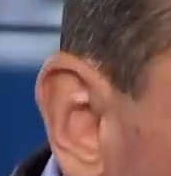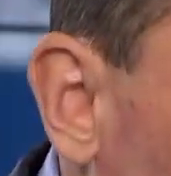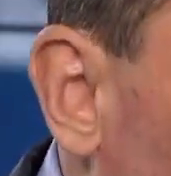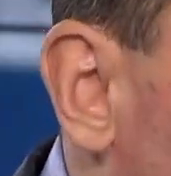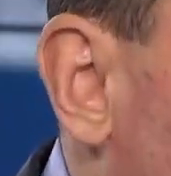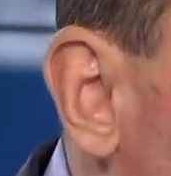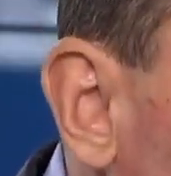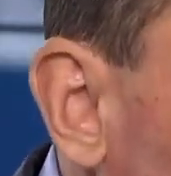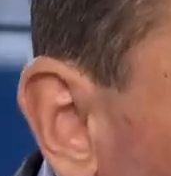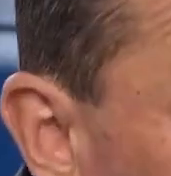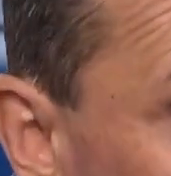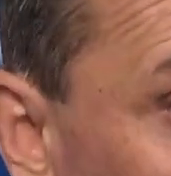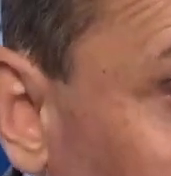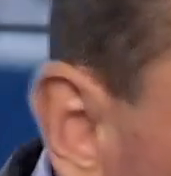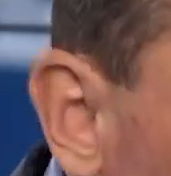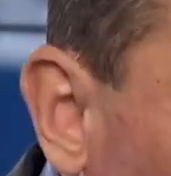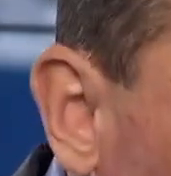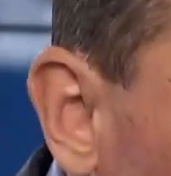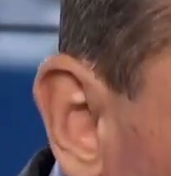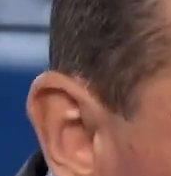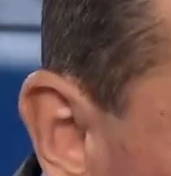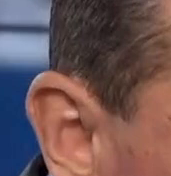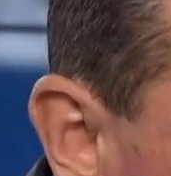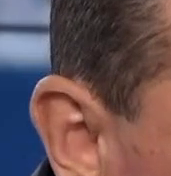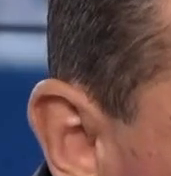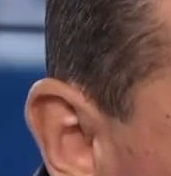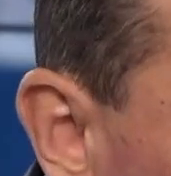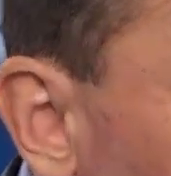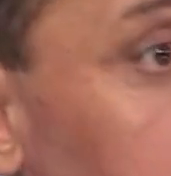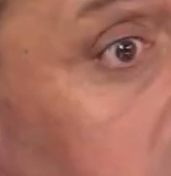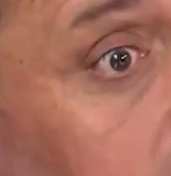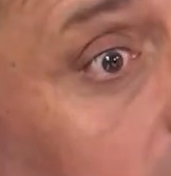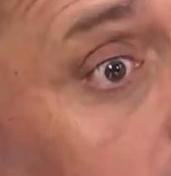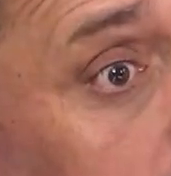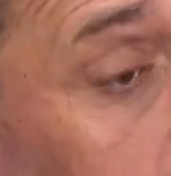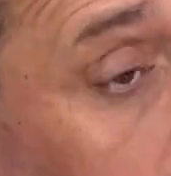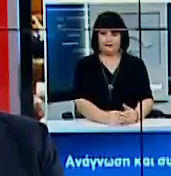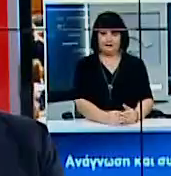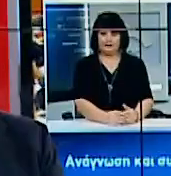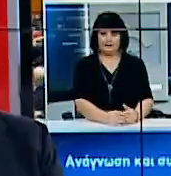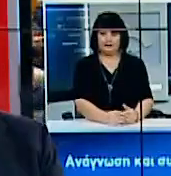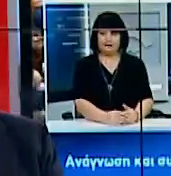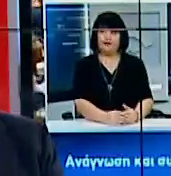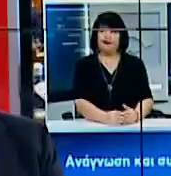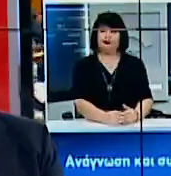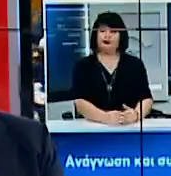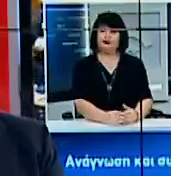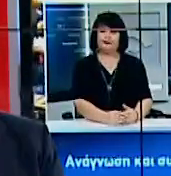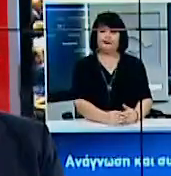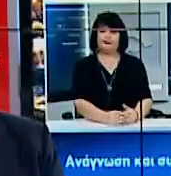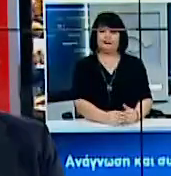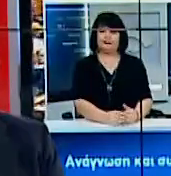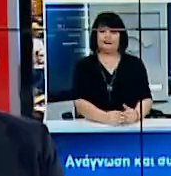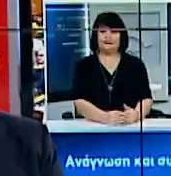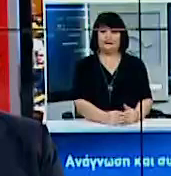φορολόγητο. Είπαμε για το επίδομα που θα δοθεί για κάθε νέο παιδί τα 2.000 ευρώ. Σήμερα ο κύριος. Είπατε για το παιδί. Να